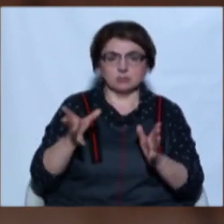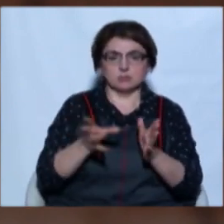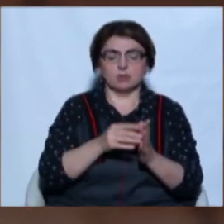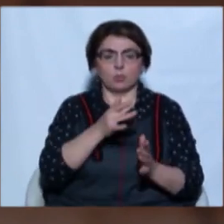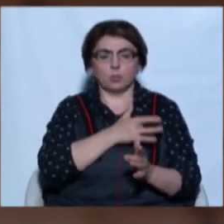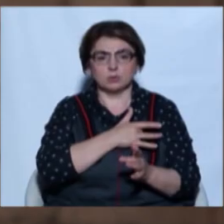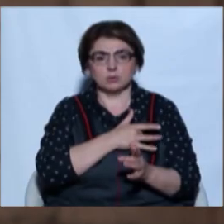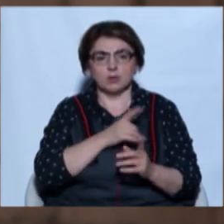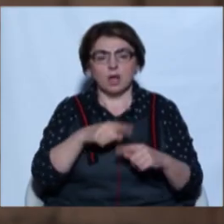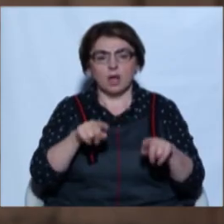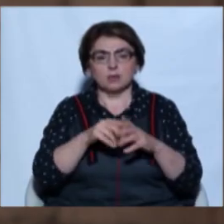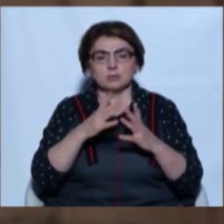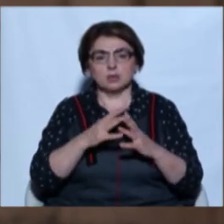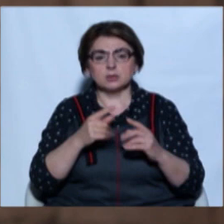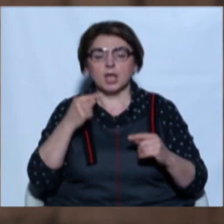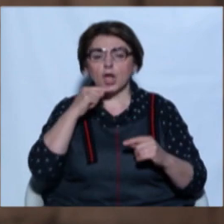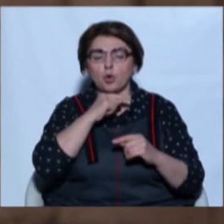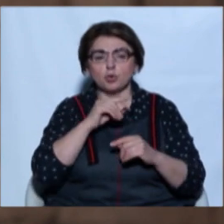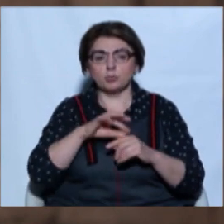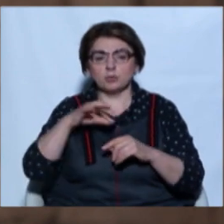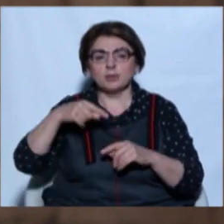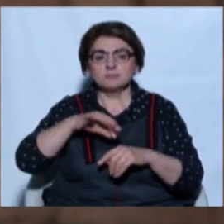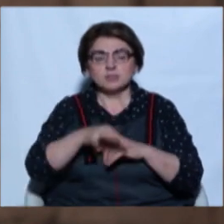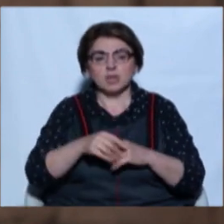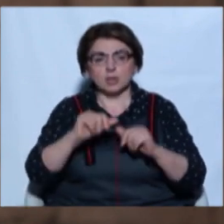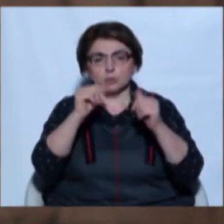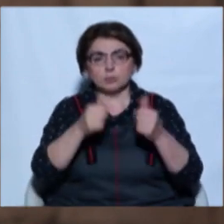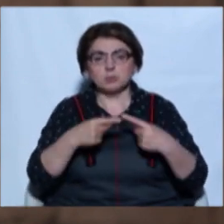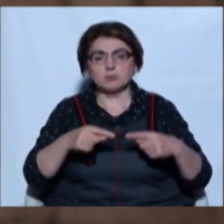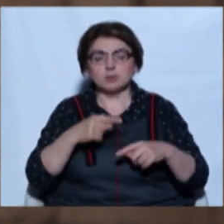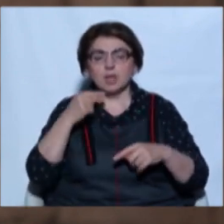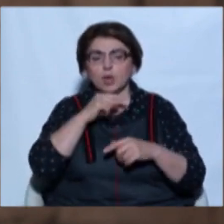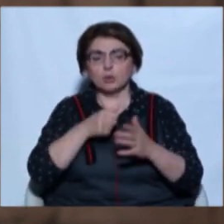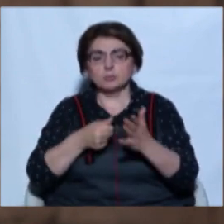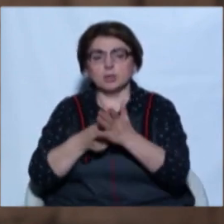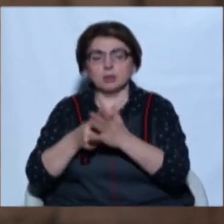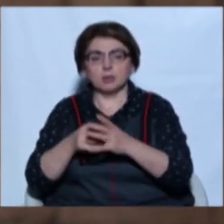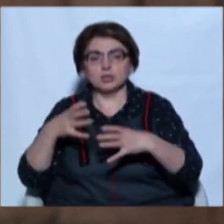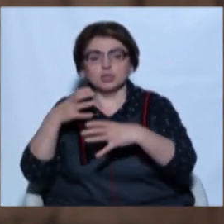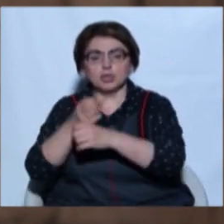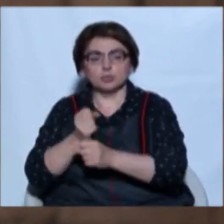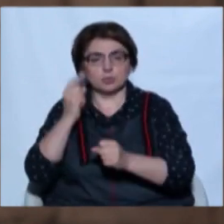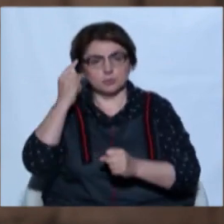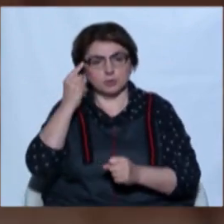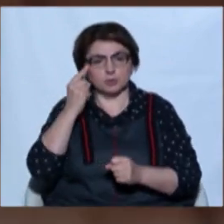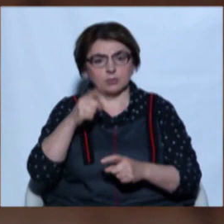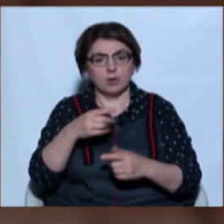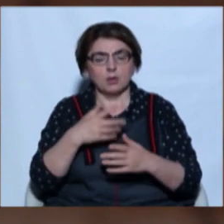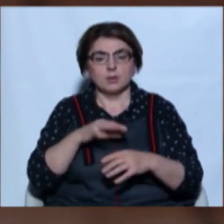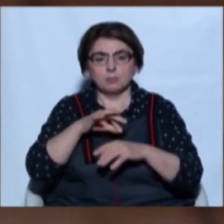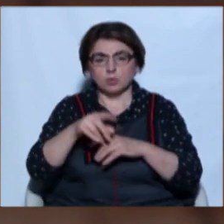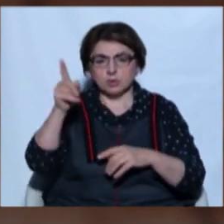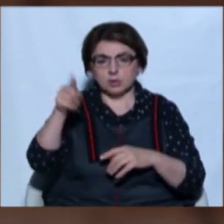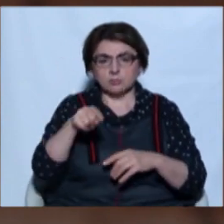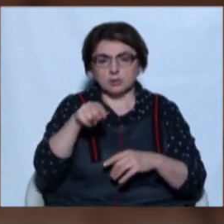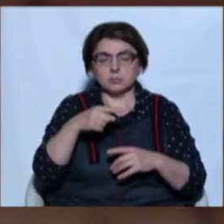კავშირს გულისხმობს. არსებობს ეკონომიკური ძალადობის ფორმა, რომელიც სხვადასხვა ეკონომიკური საშუალებების შეზღუდვას გულისხმობს